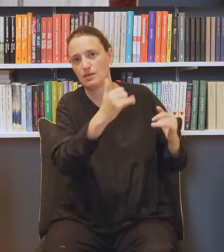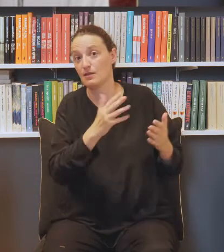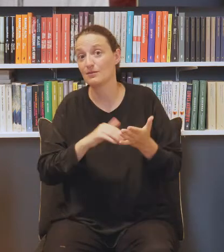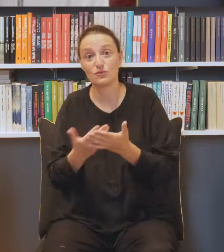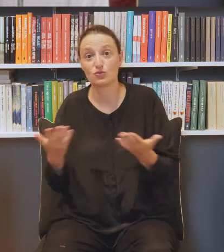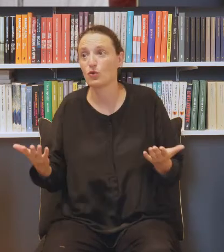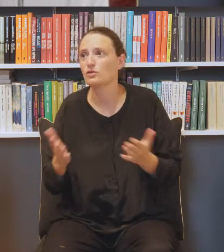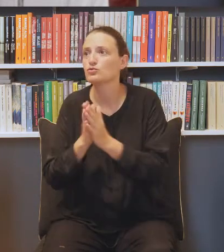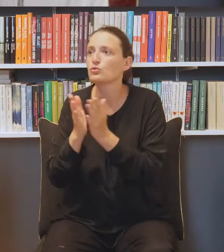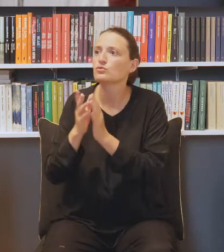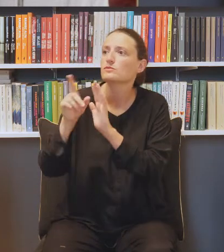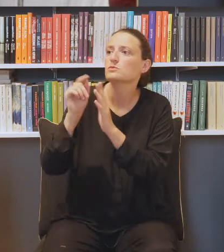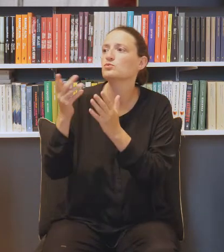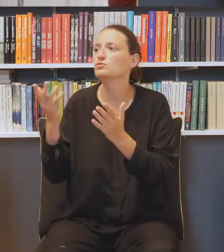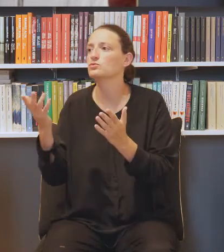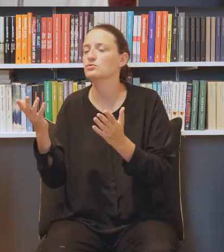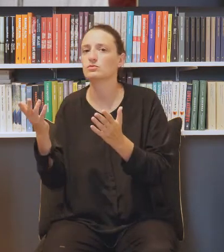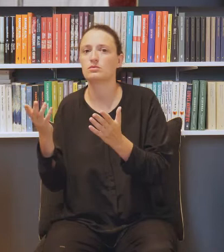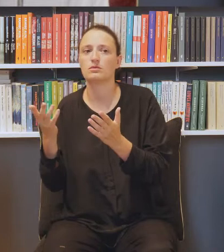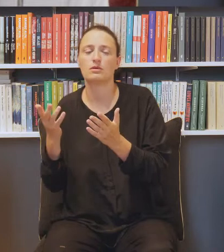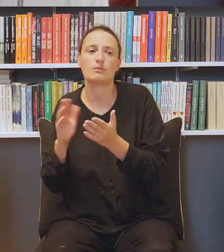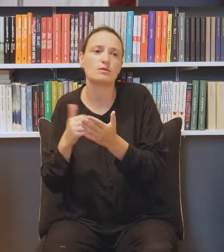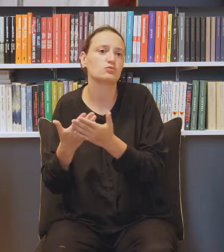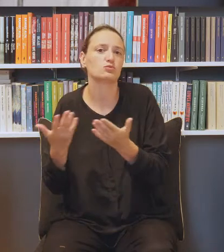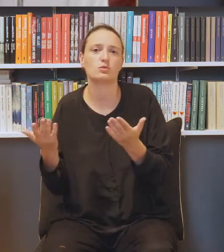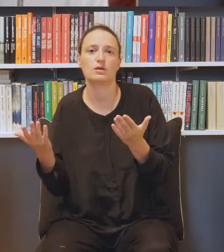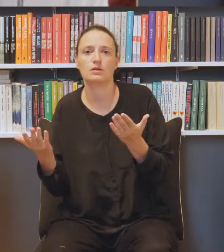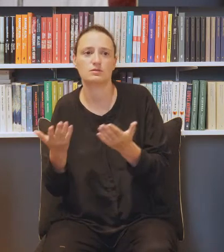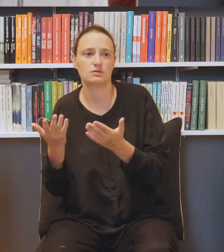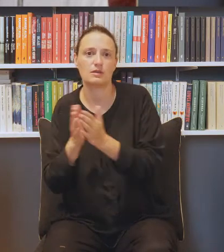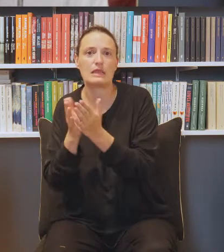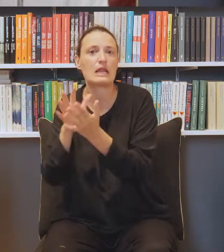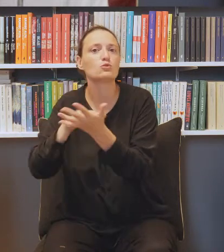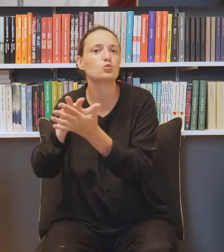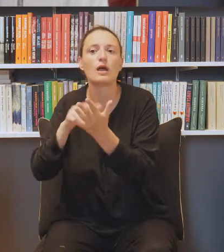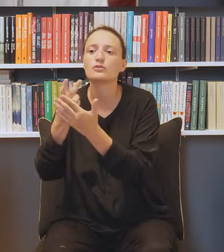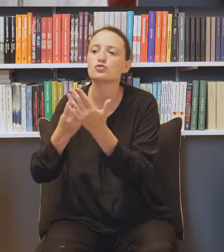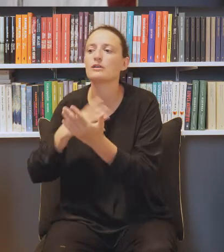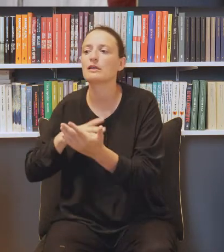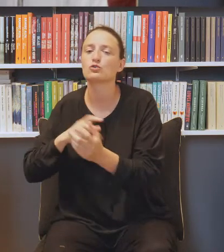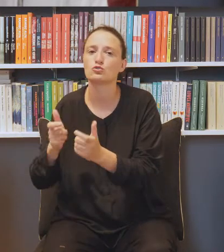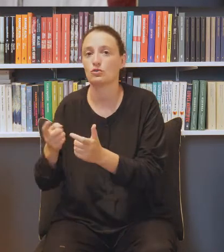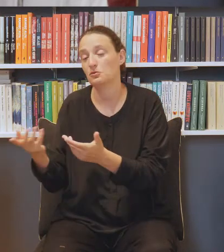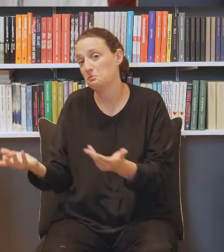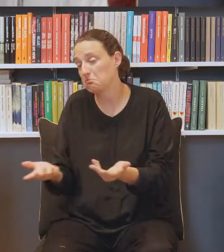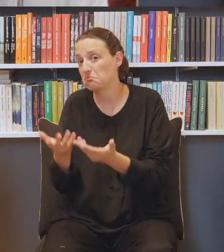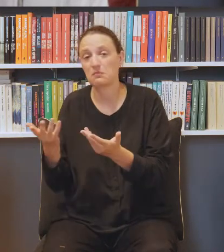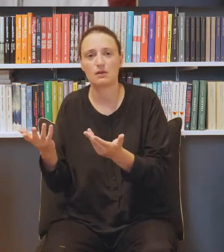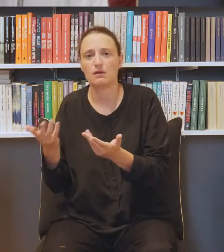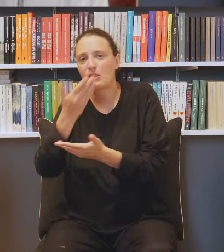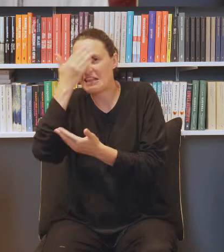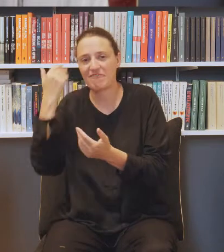wyborze jakiejś takiej swojej ścieżki, choćby właśnie literackiej. Dlatego te jej wybory książkowe są takie